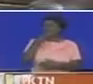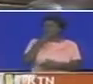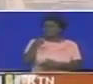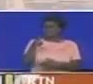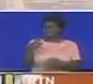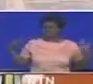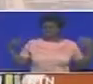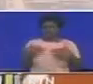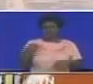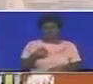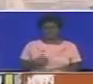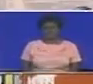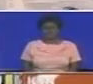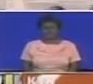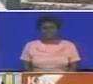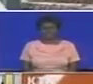me!